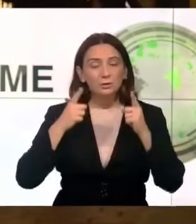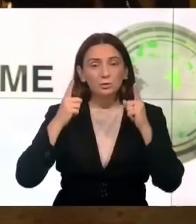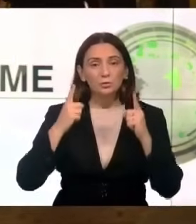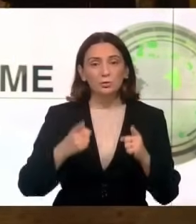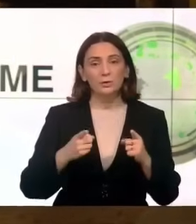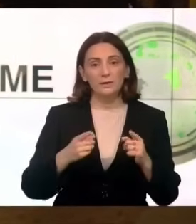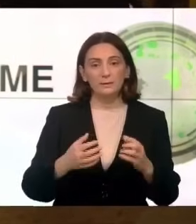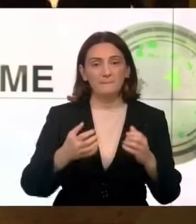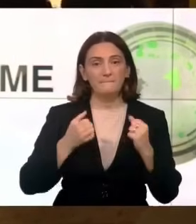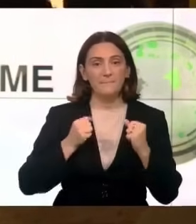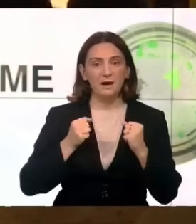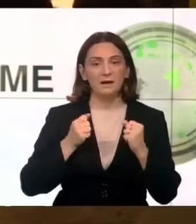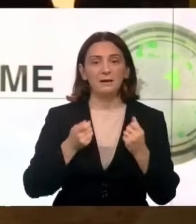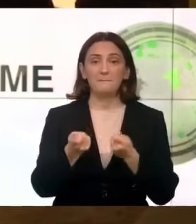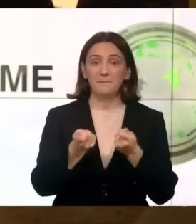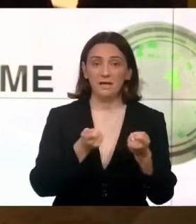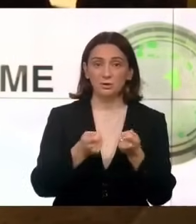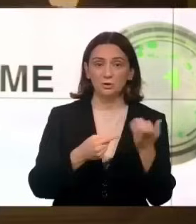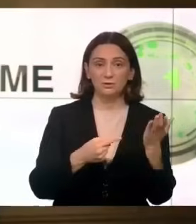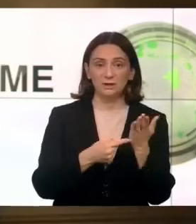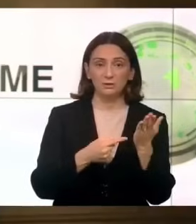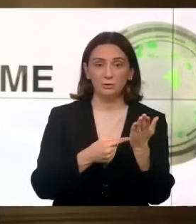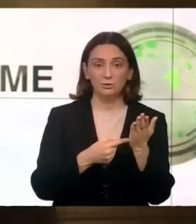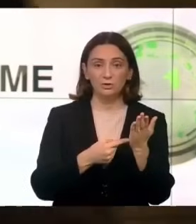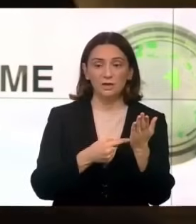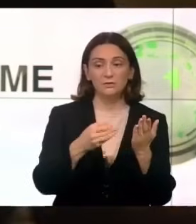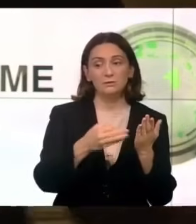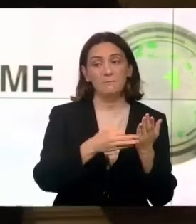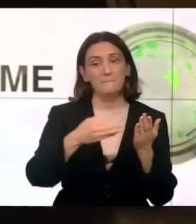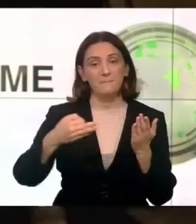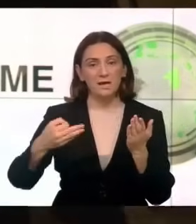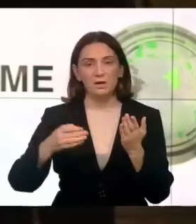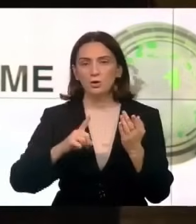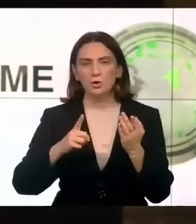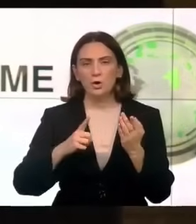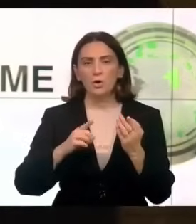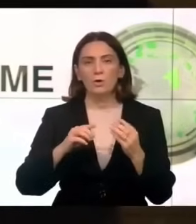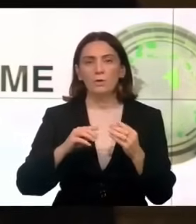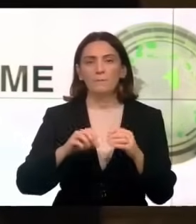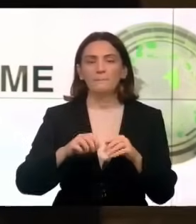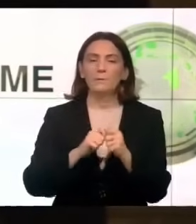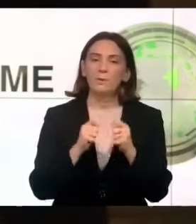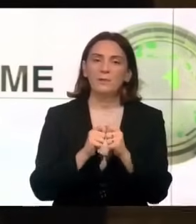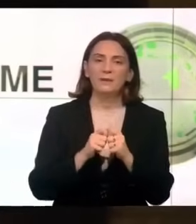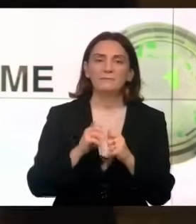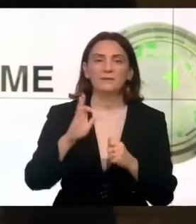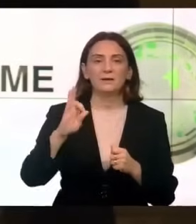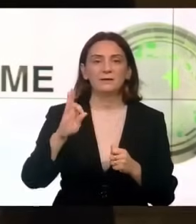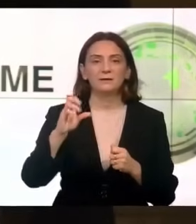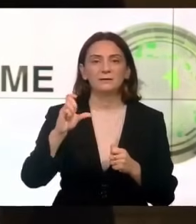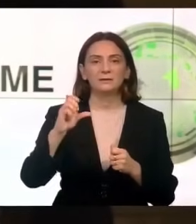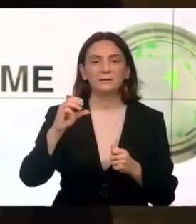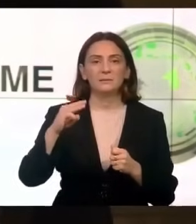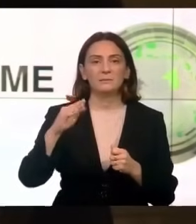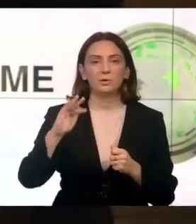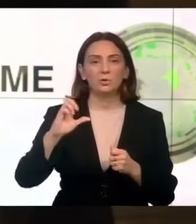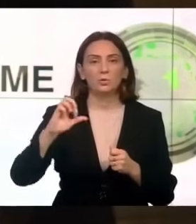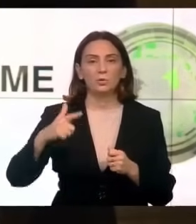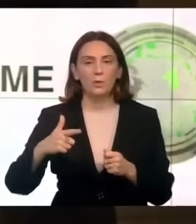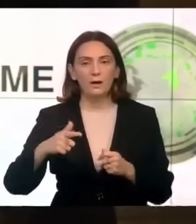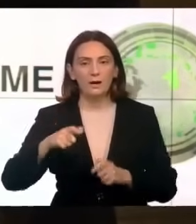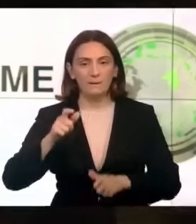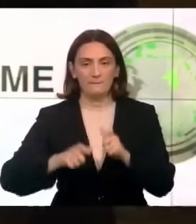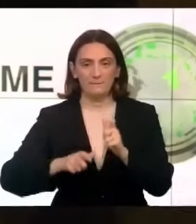kombëtare të përdorin këto teknologji në mënyrë që përputhet me vlerat tona, pohoi për gazetarët një zyrtar i lartë i